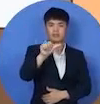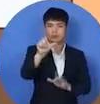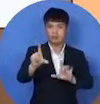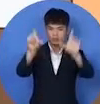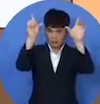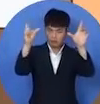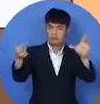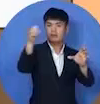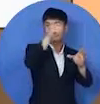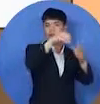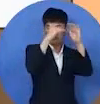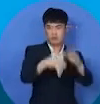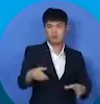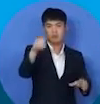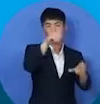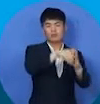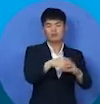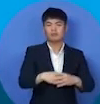담겨질 예정입니다.